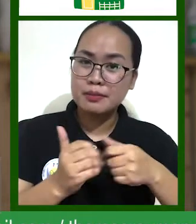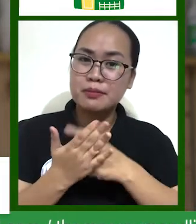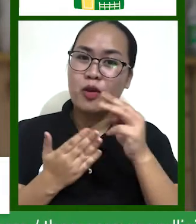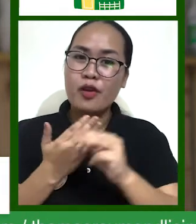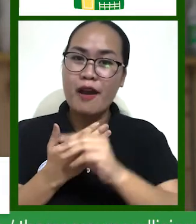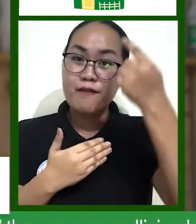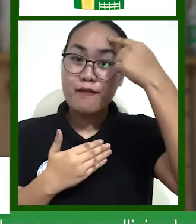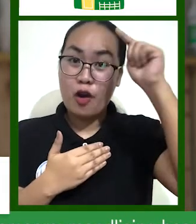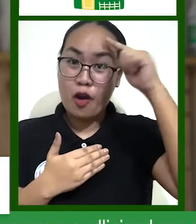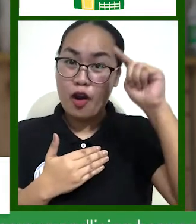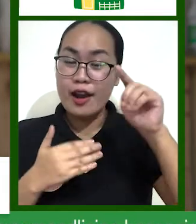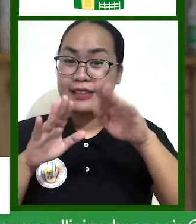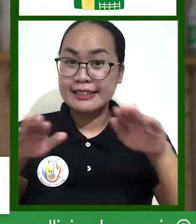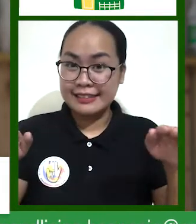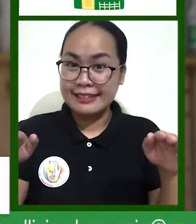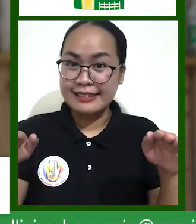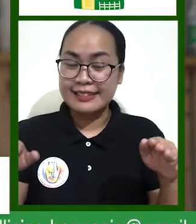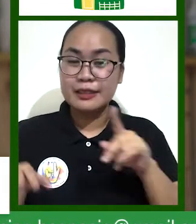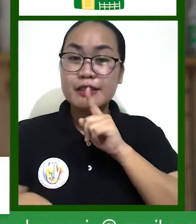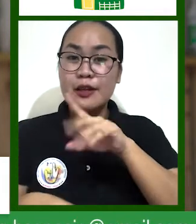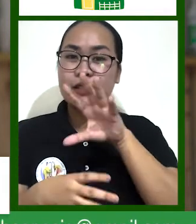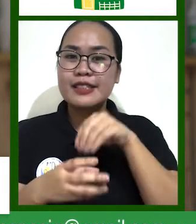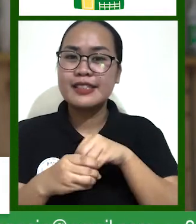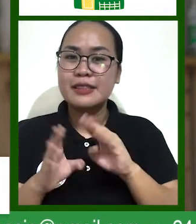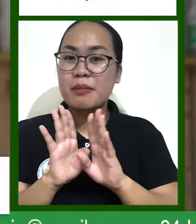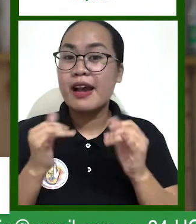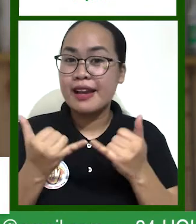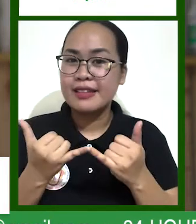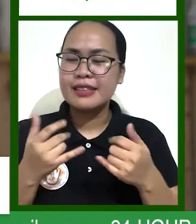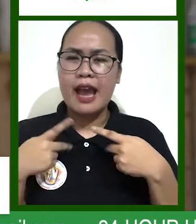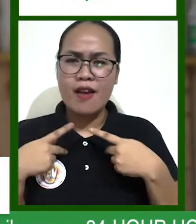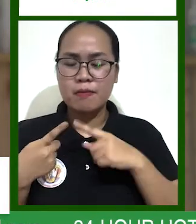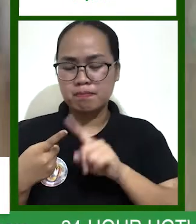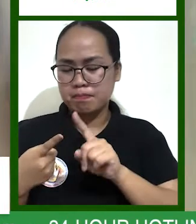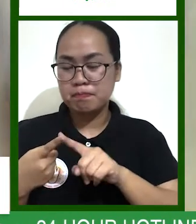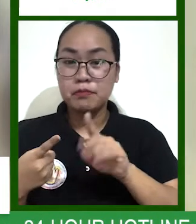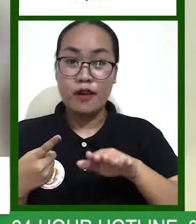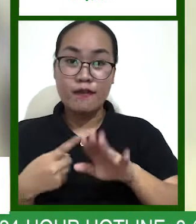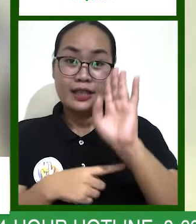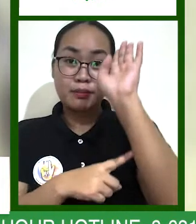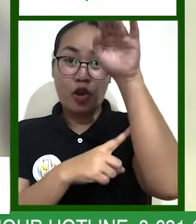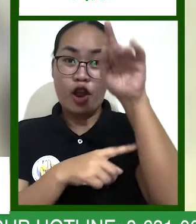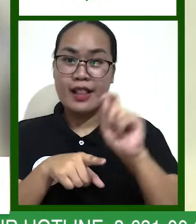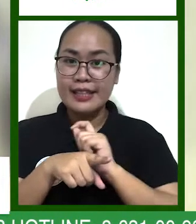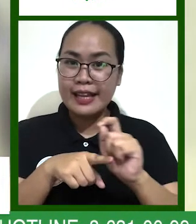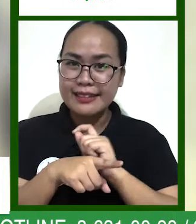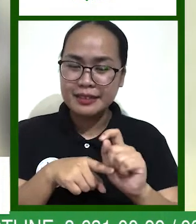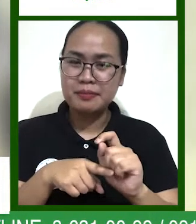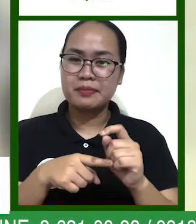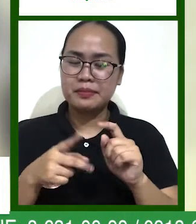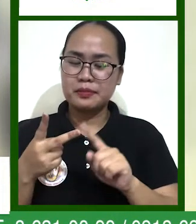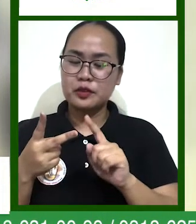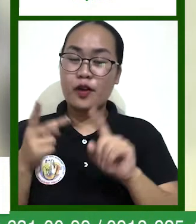no, dito po sa ating barangay. So naandyan na po yung ating basketball and volleyball training camp, no? Na